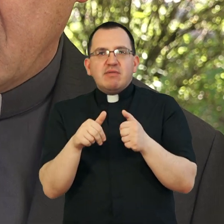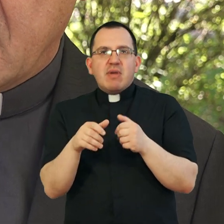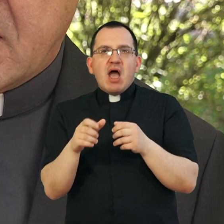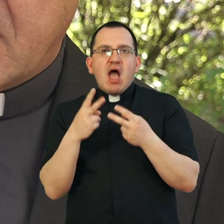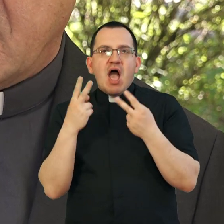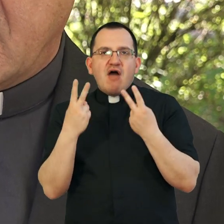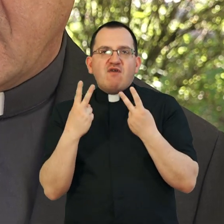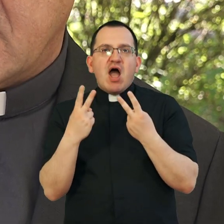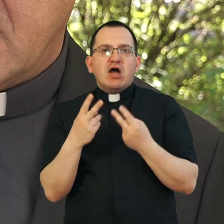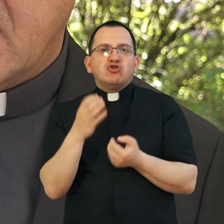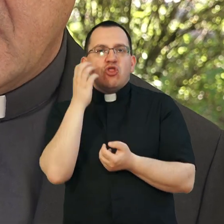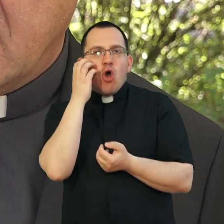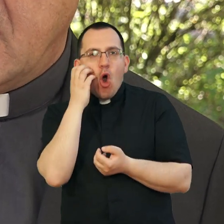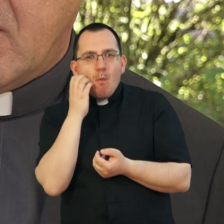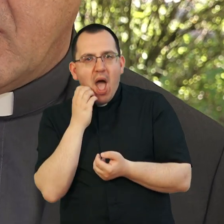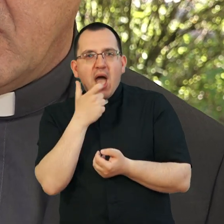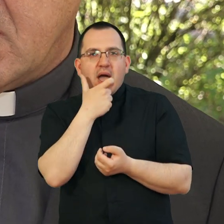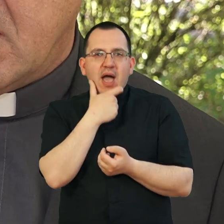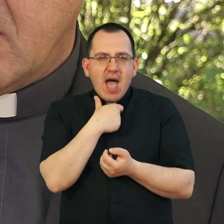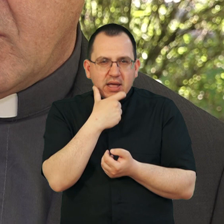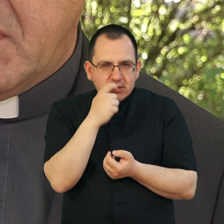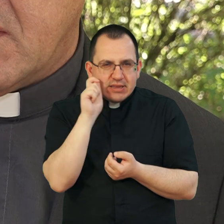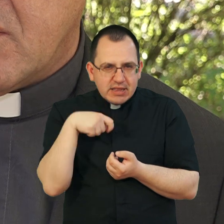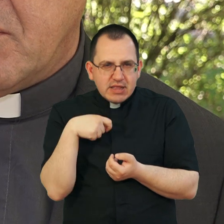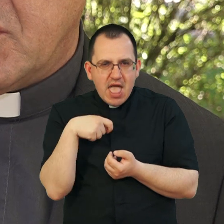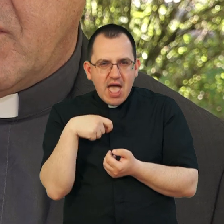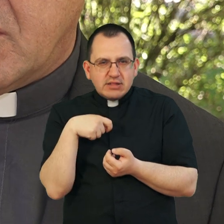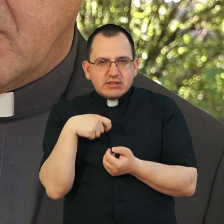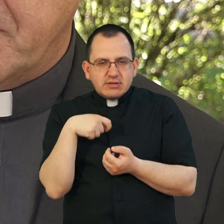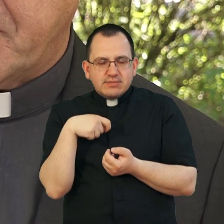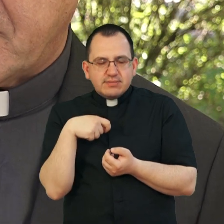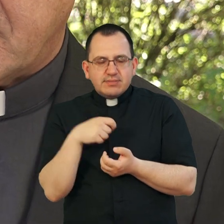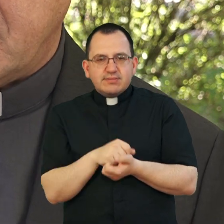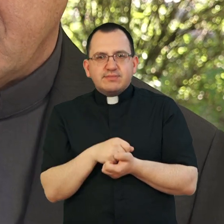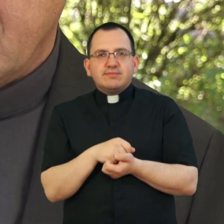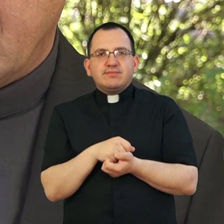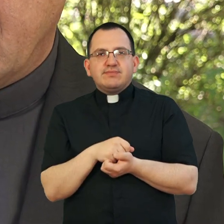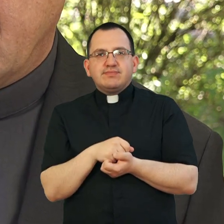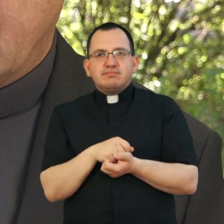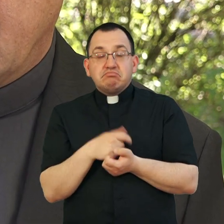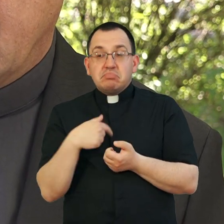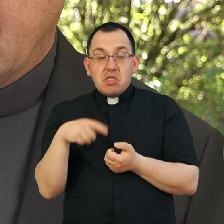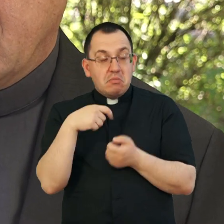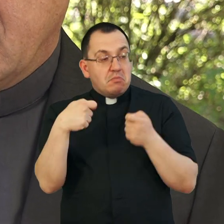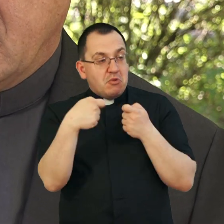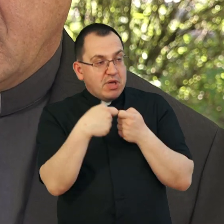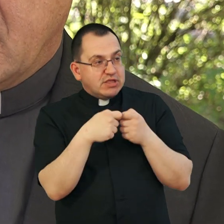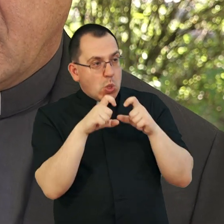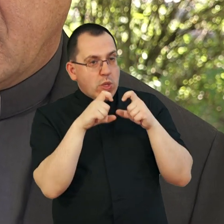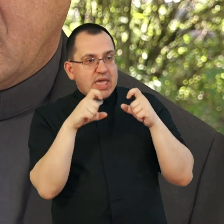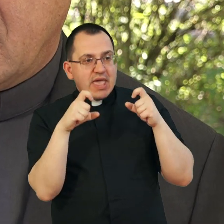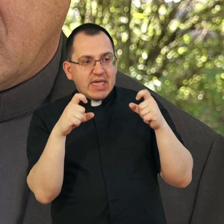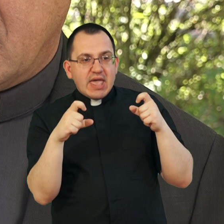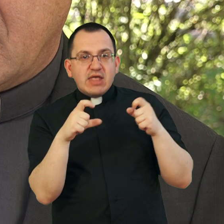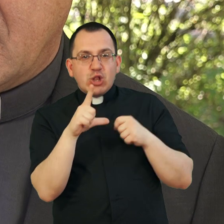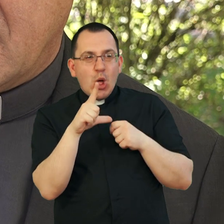bakama, dakle 3. generaciji i njihovoj ulozi u obiteljskom životu. Vjerujemo da je s tim povezano i geslo susreta i